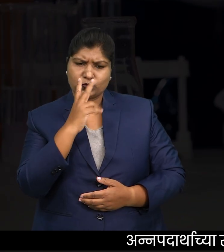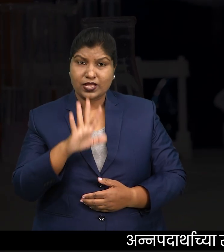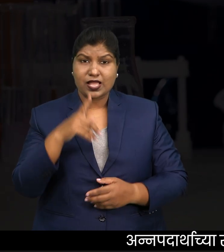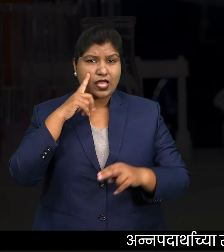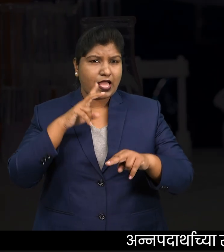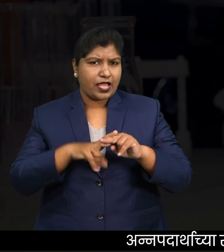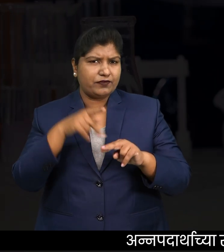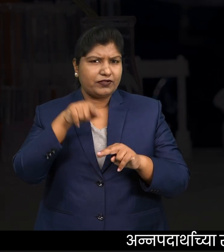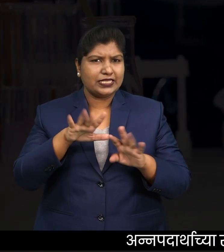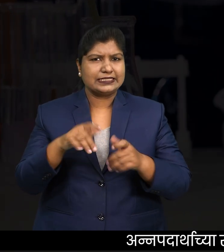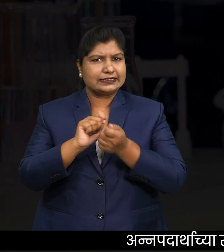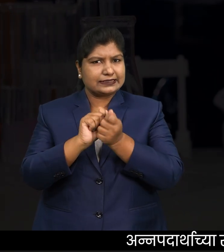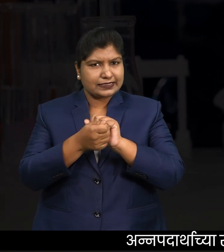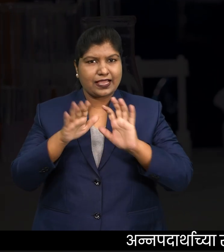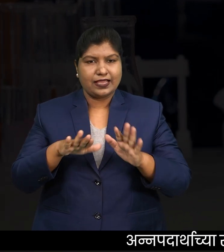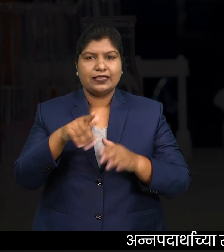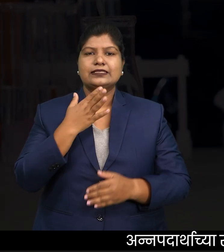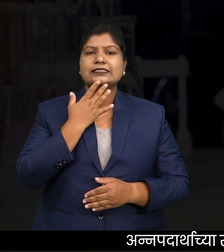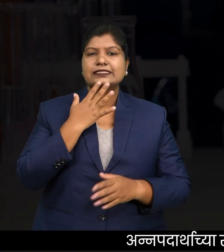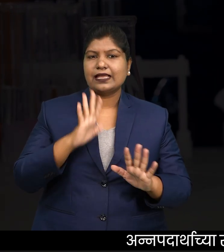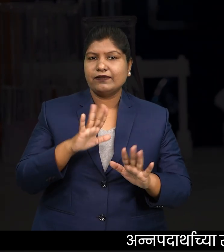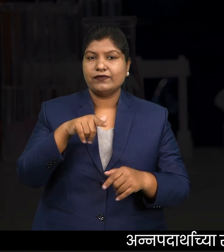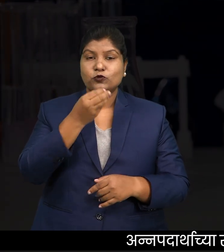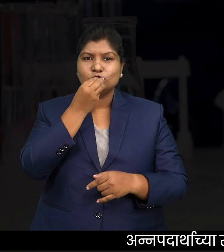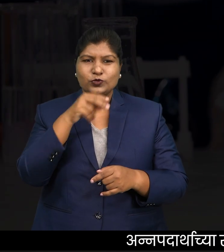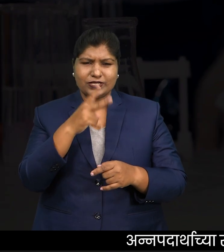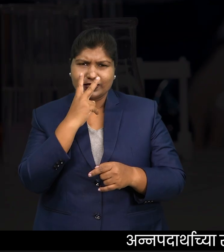अन्नपदार्थाच्या रंगात काही बदल झाला आहे का ते पहा.